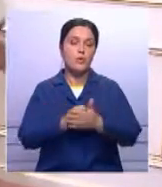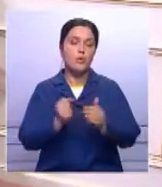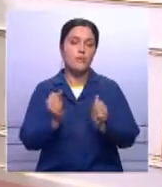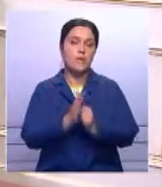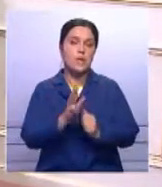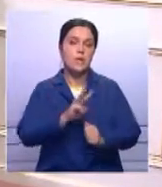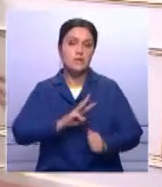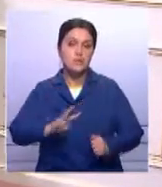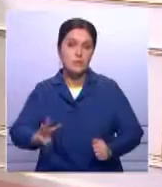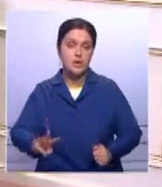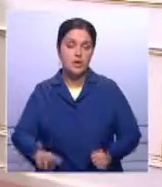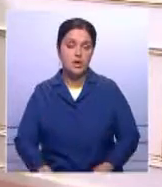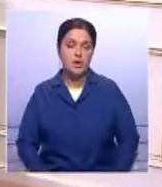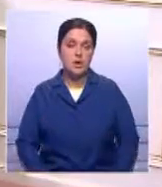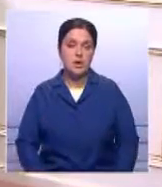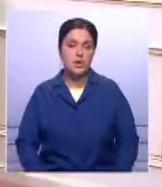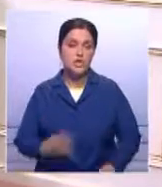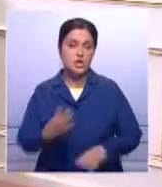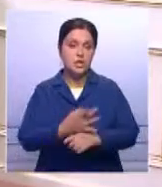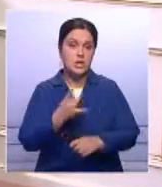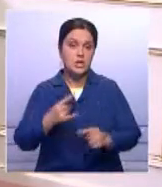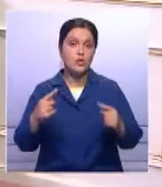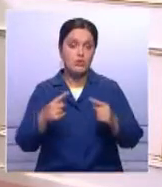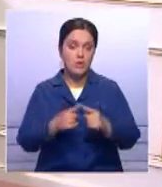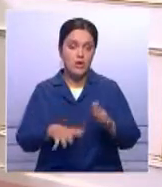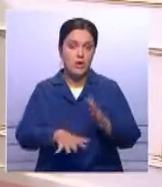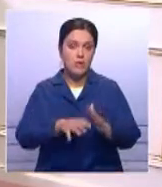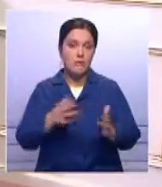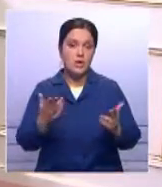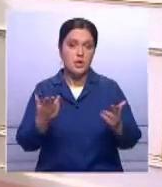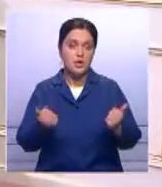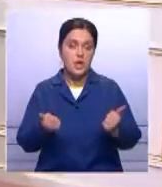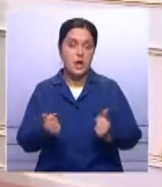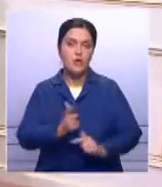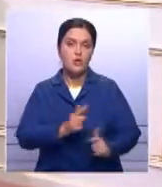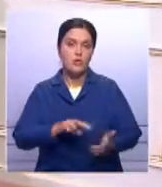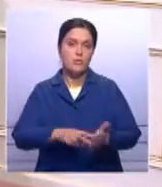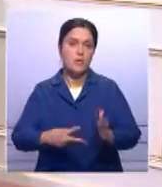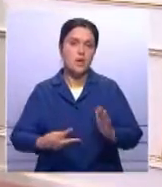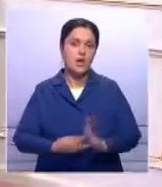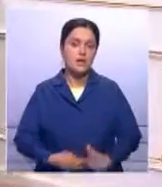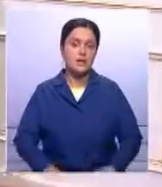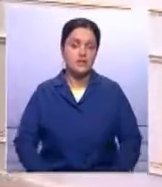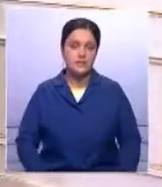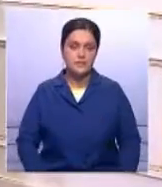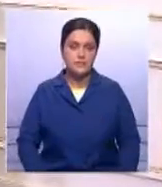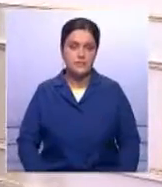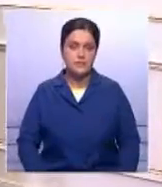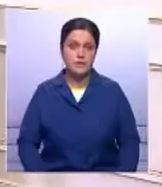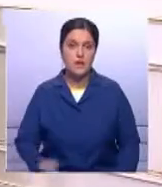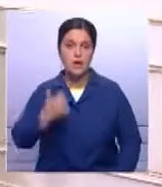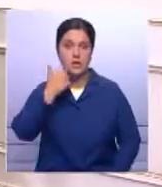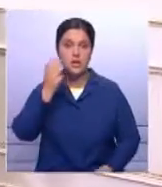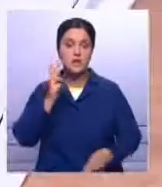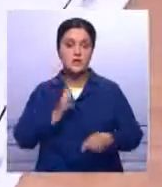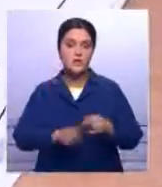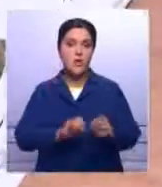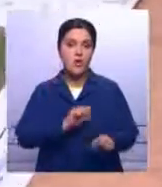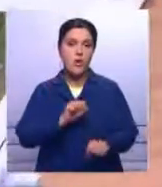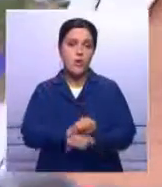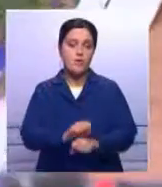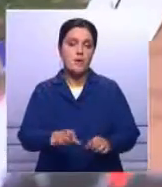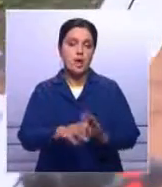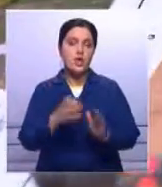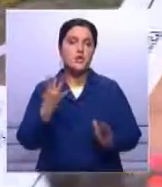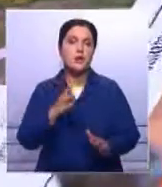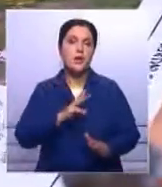Она 4 раза. Перекачка идет? Перекачка идет. Харабиде, да? Нет, Харабиде, мы когда завершим, мы это основаем. 4